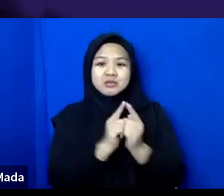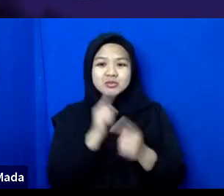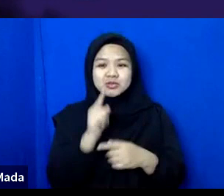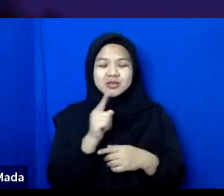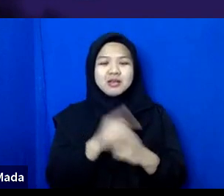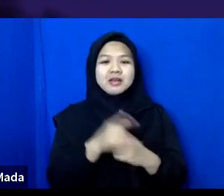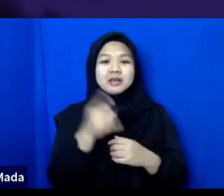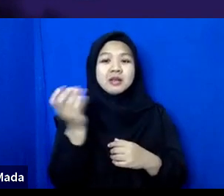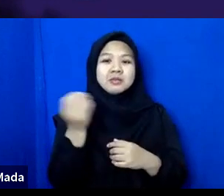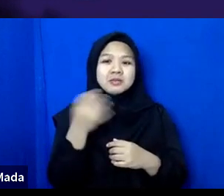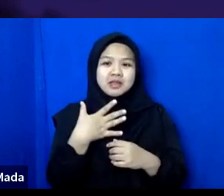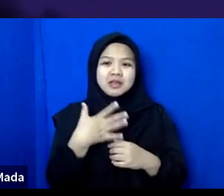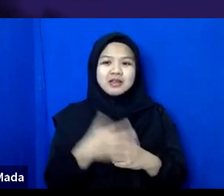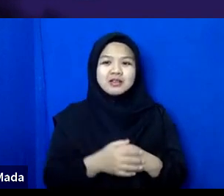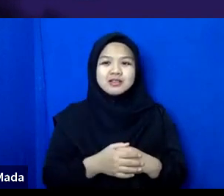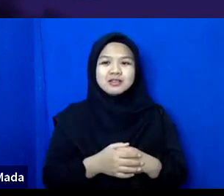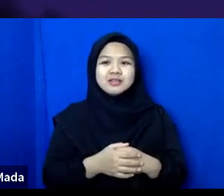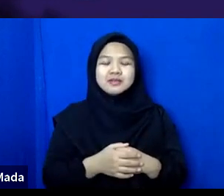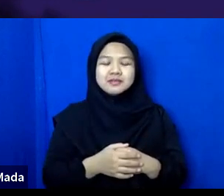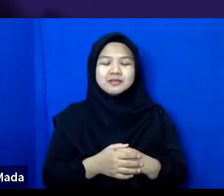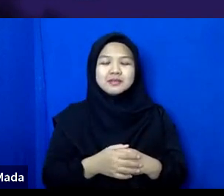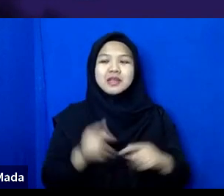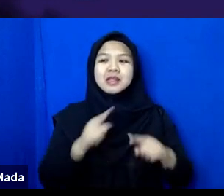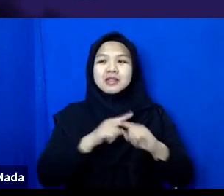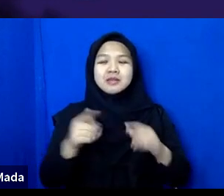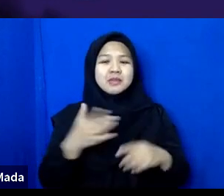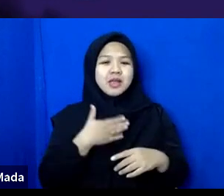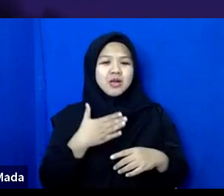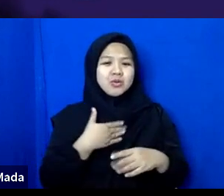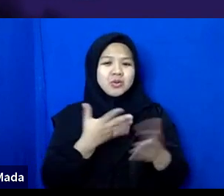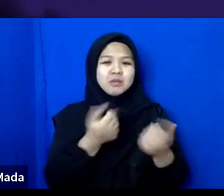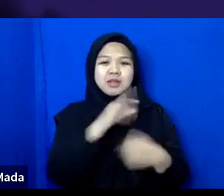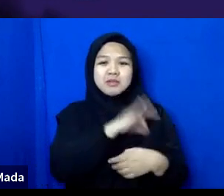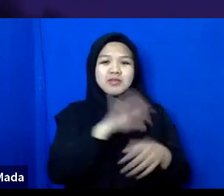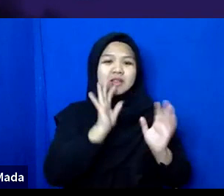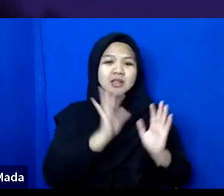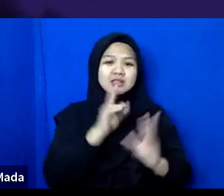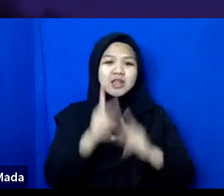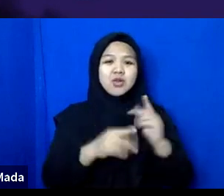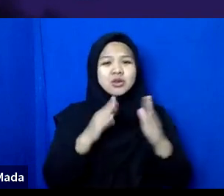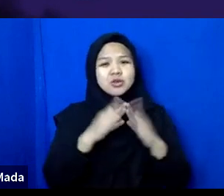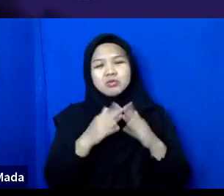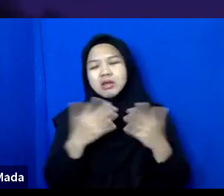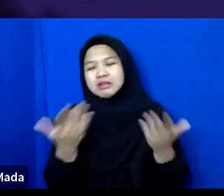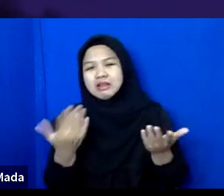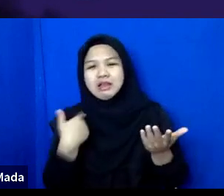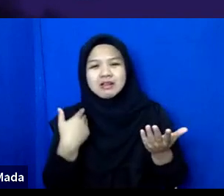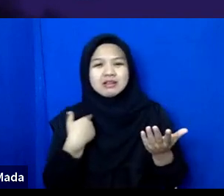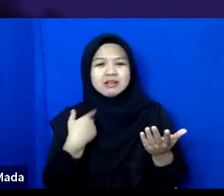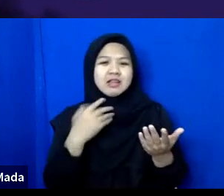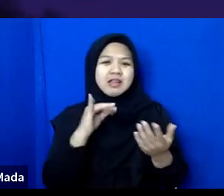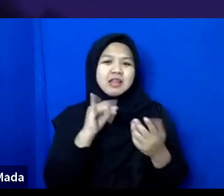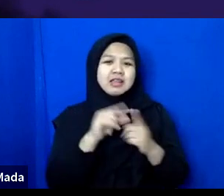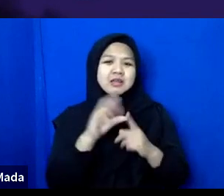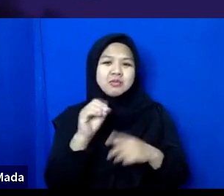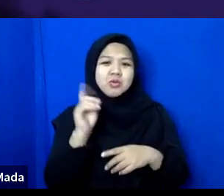Dia bilang apa namanya Hai aku sih ambil manfaat aja kalau di rumah ya Ada Ipo dia